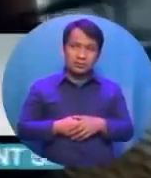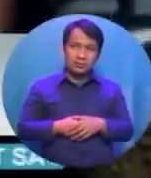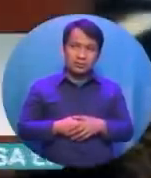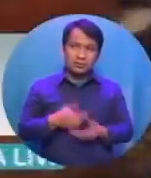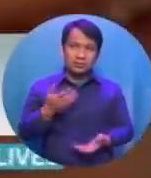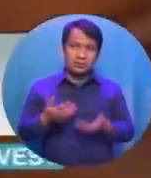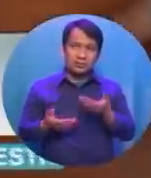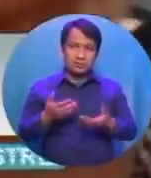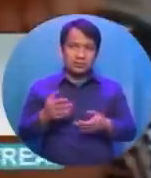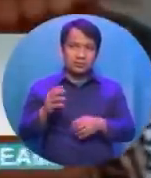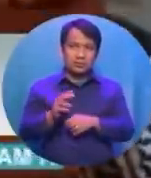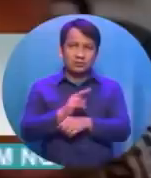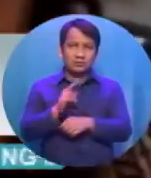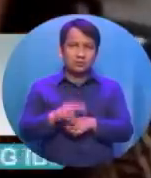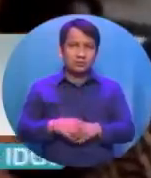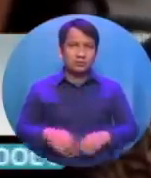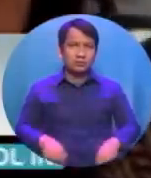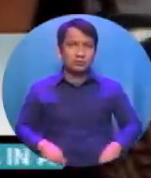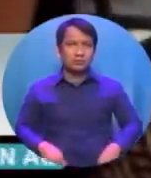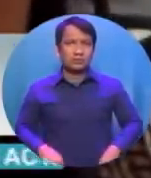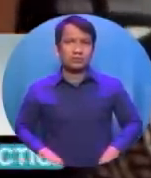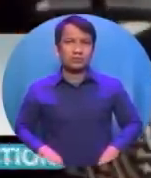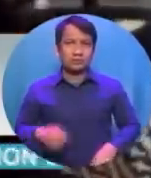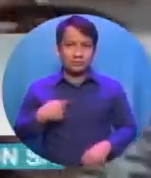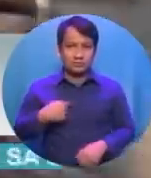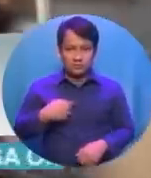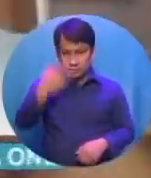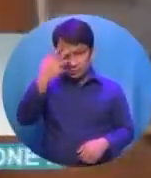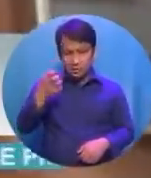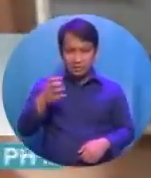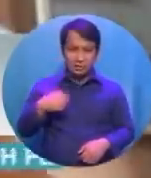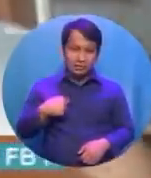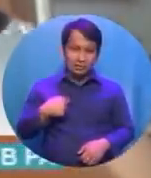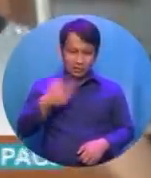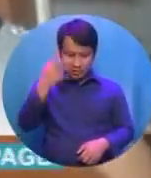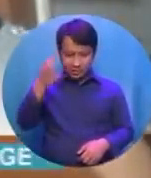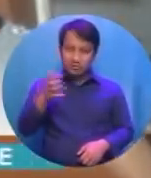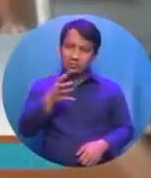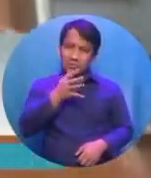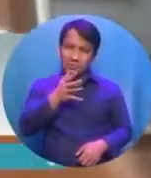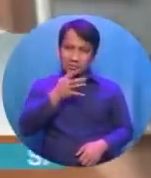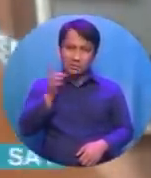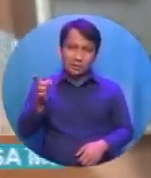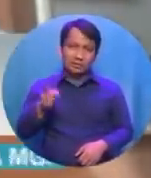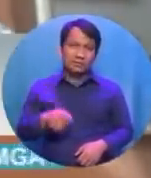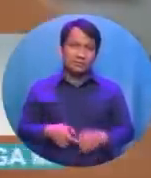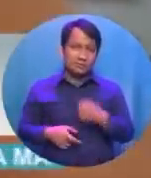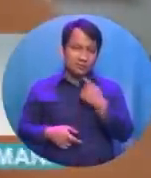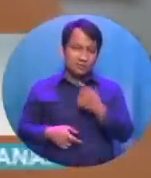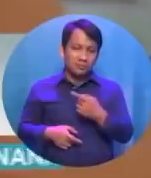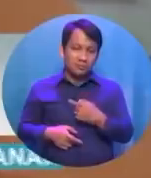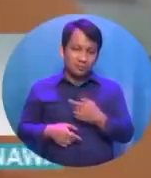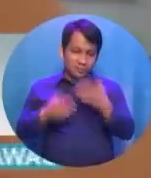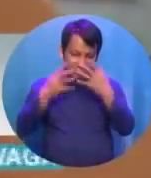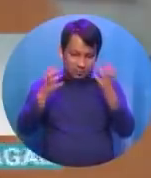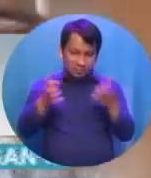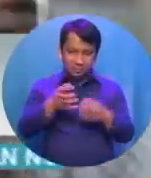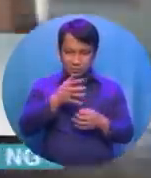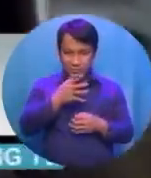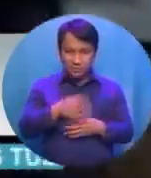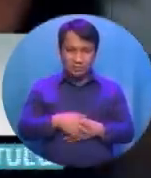Siguro po magagalit ako sa nanay ko. Magagalit ka sa nanay mo? Bakit ka magagalit sa nanay mo? Kasi po